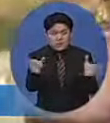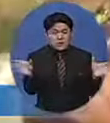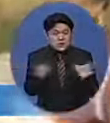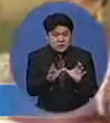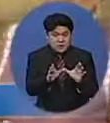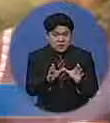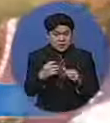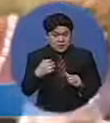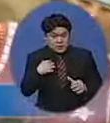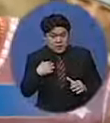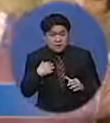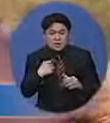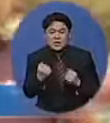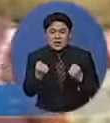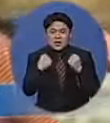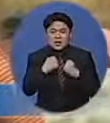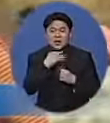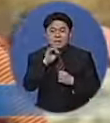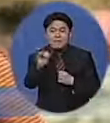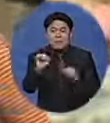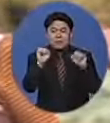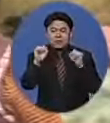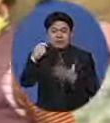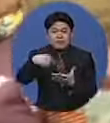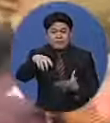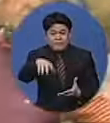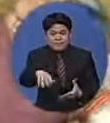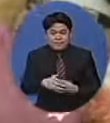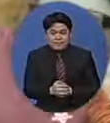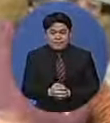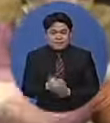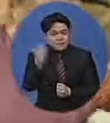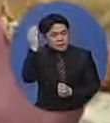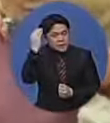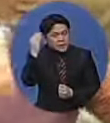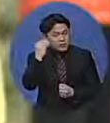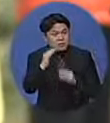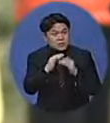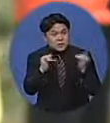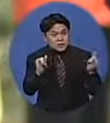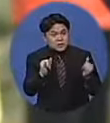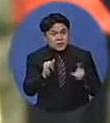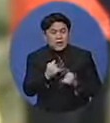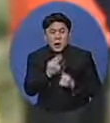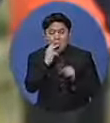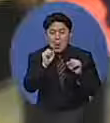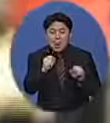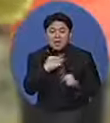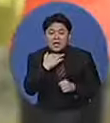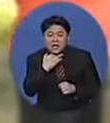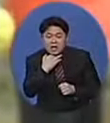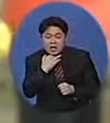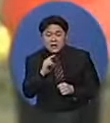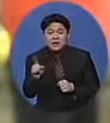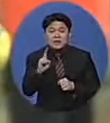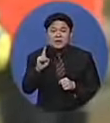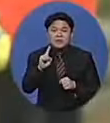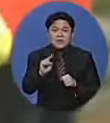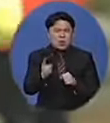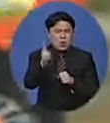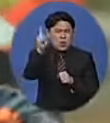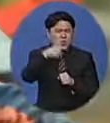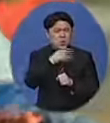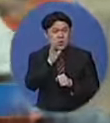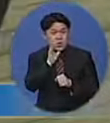있는 건강백세 운동교실입니다. 우리나라 평균 수명은 OECD 국가 가운데 상위 그룹에 속할